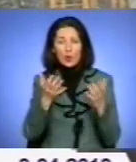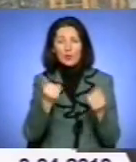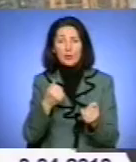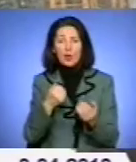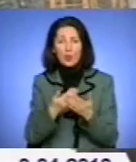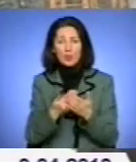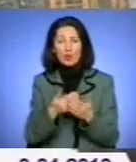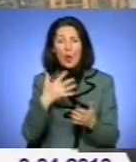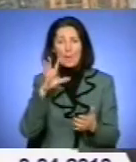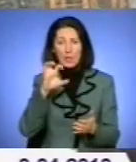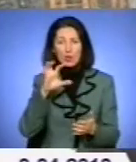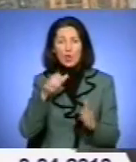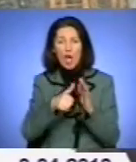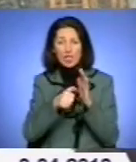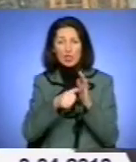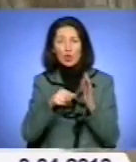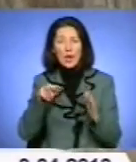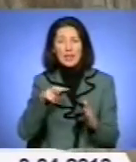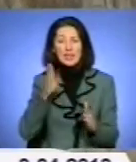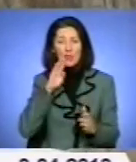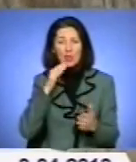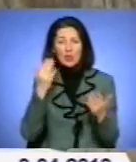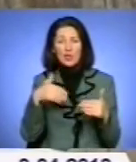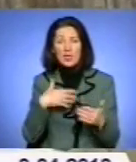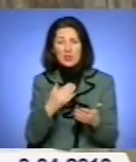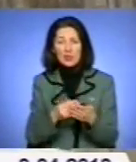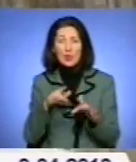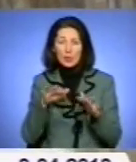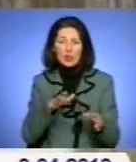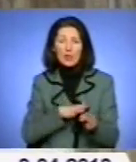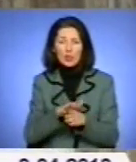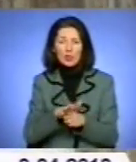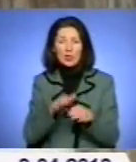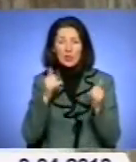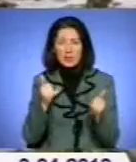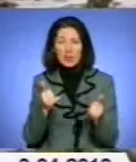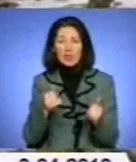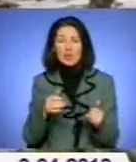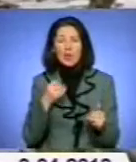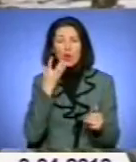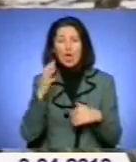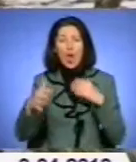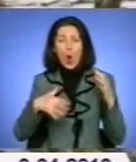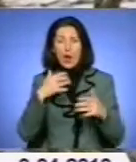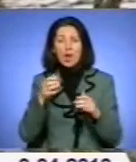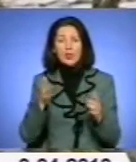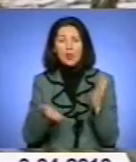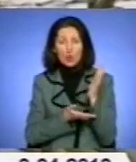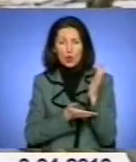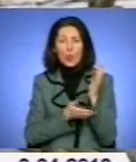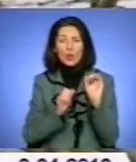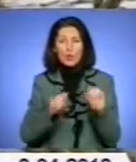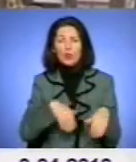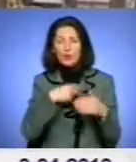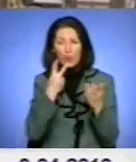води. От. Вони ж свою місію виконали. Тепер, переконані в об'єднанні парків, під час урагану тополі можуть впасти. Відтак, щоб